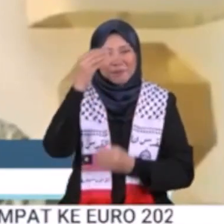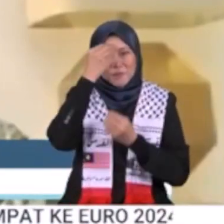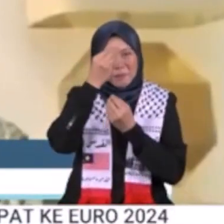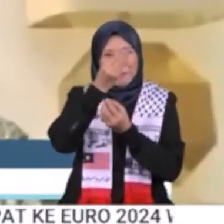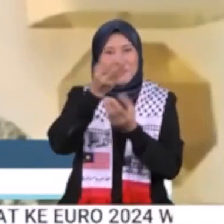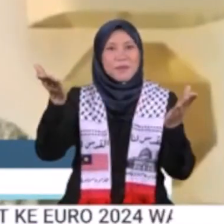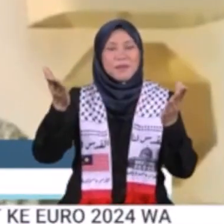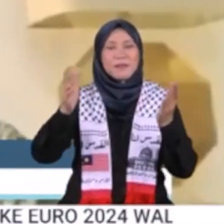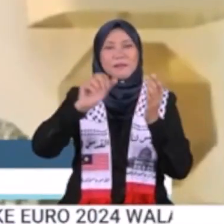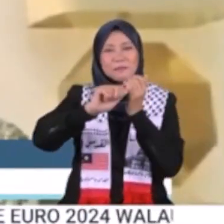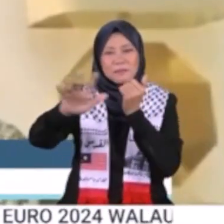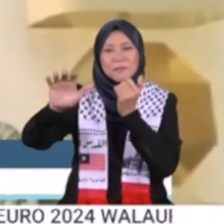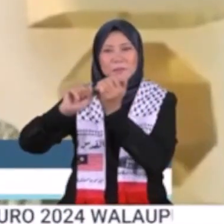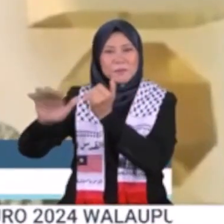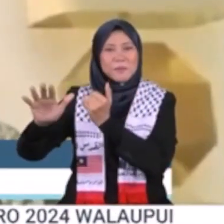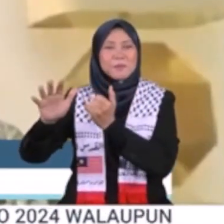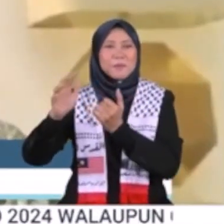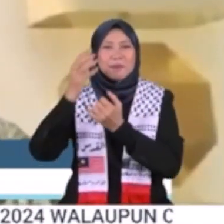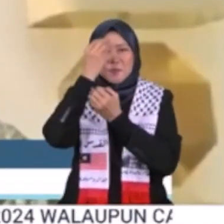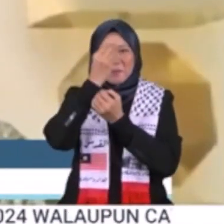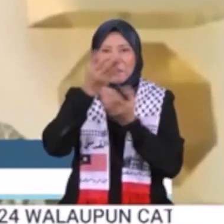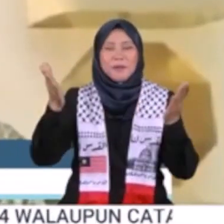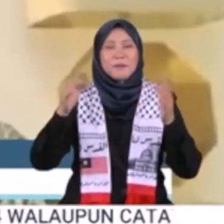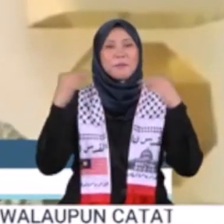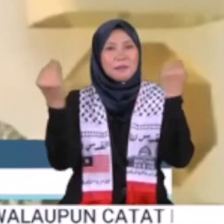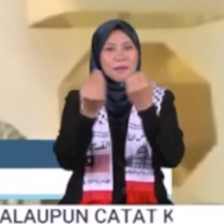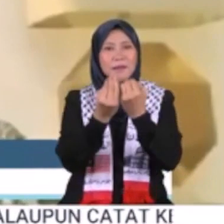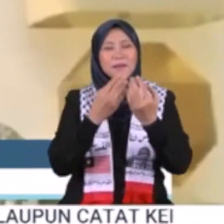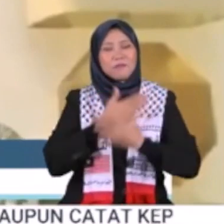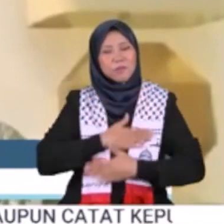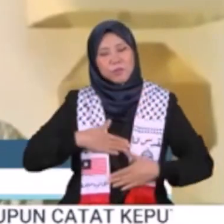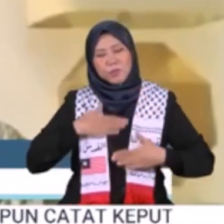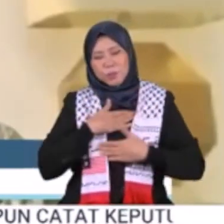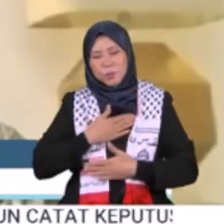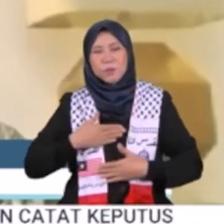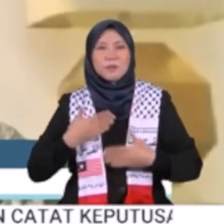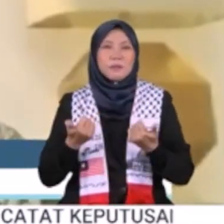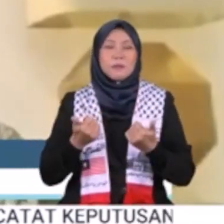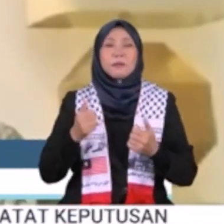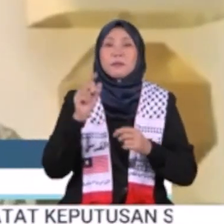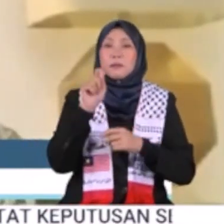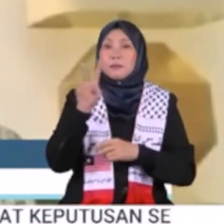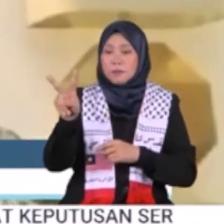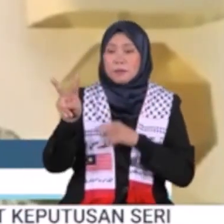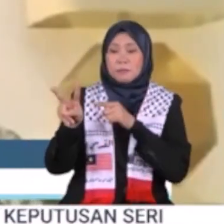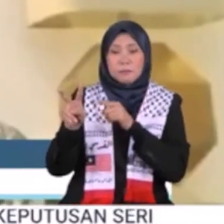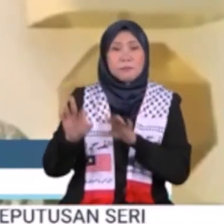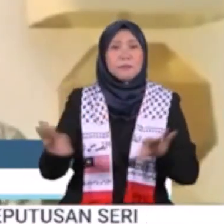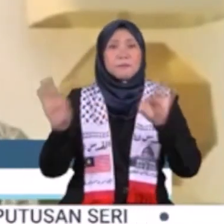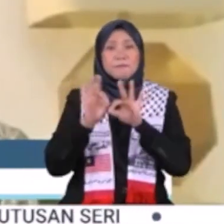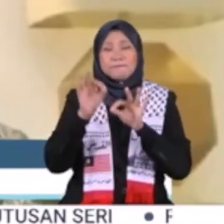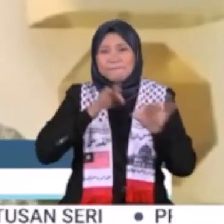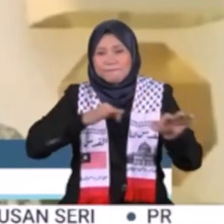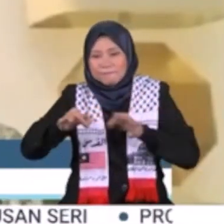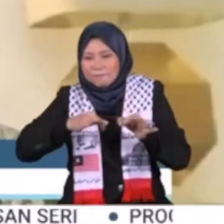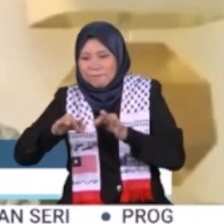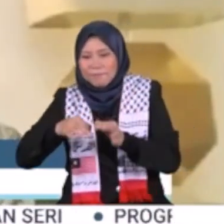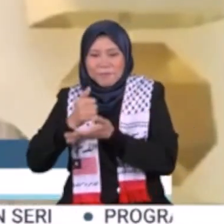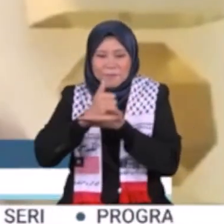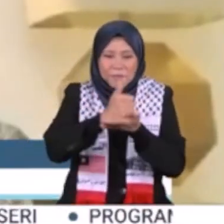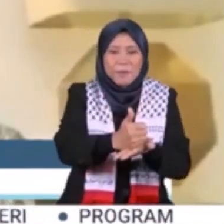menyebar maklumat, mendidik dan menghibur masyarakat. Televisyen juga wadah penting bagi menjelaskan dasar-dasar semasa,